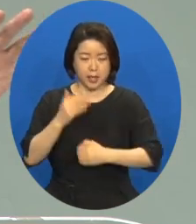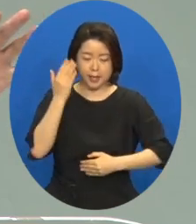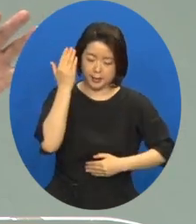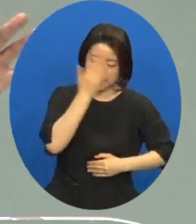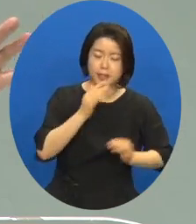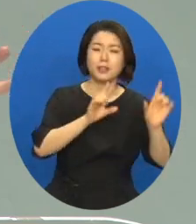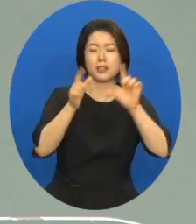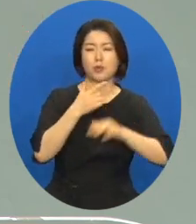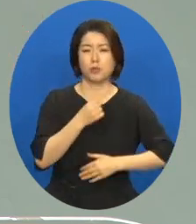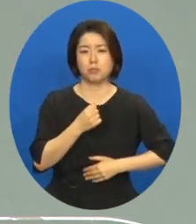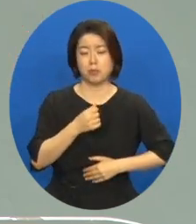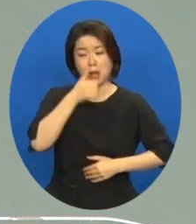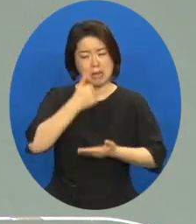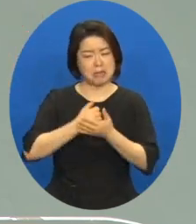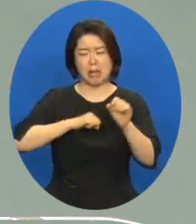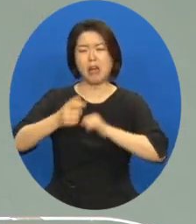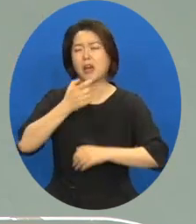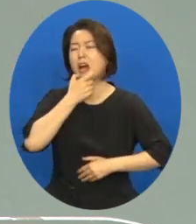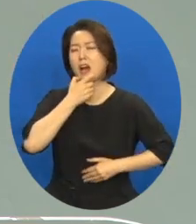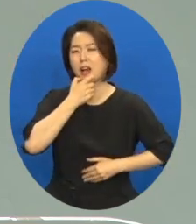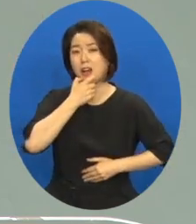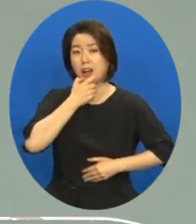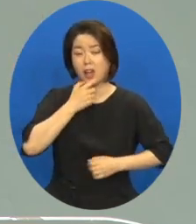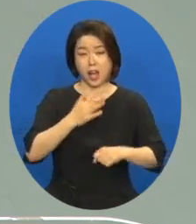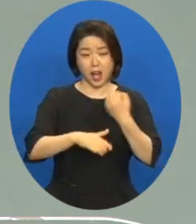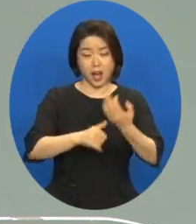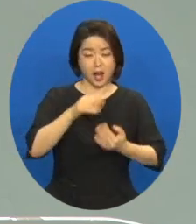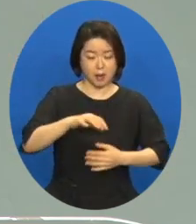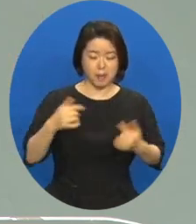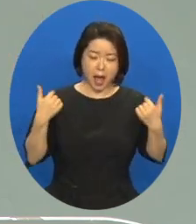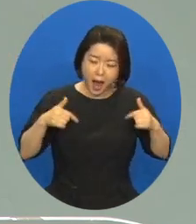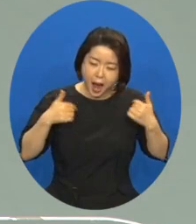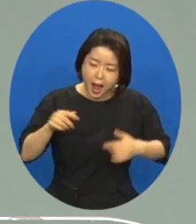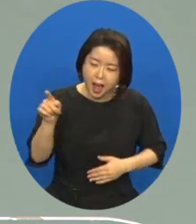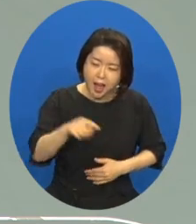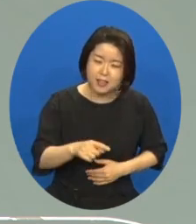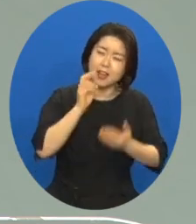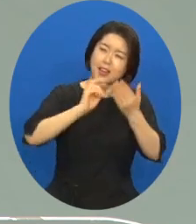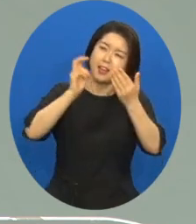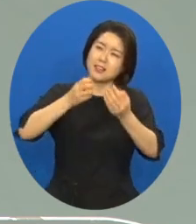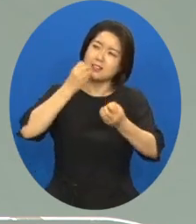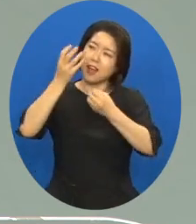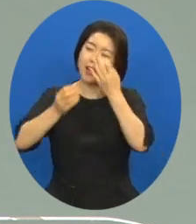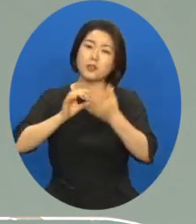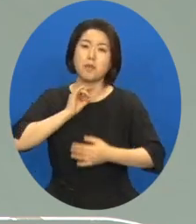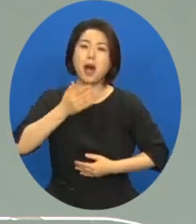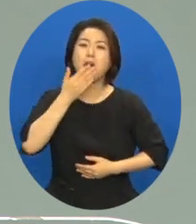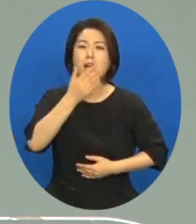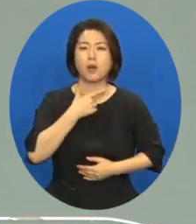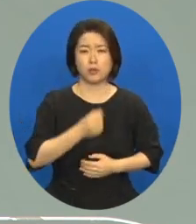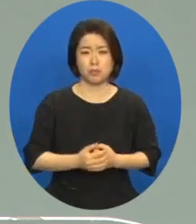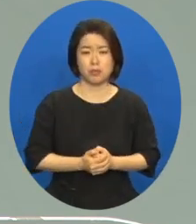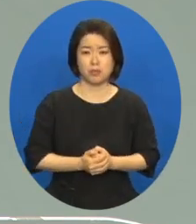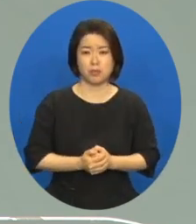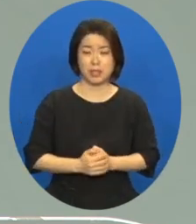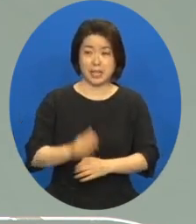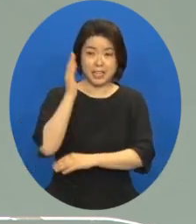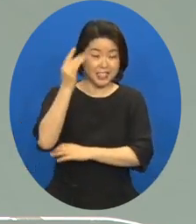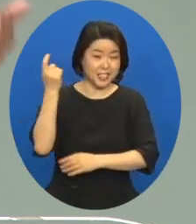싶지 않아요. 하나님 앞에 늘 나와서 예배 찬송하고 싶어요. 그래서 설교 들으러 교회 오는 게